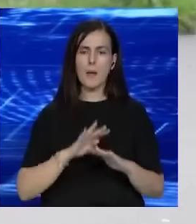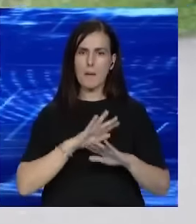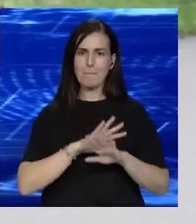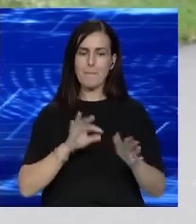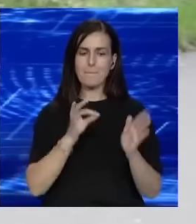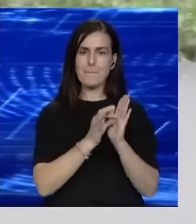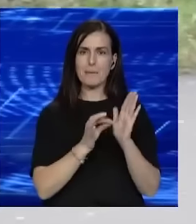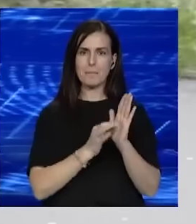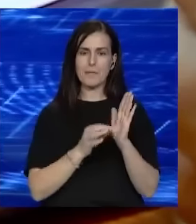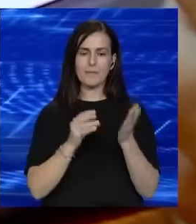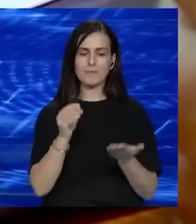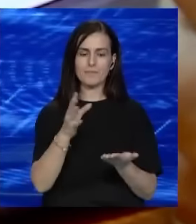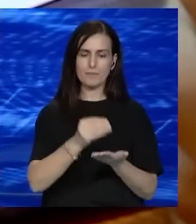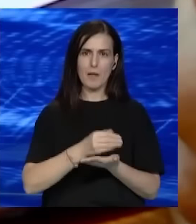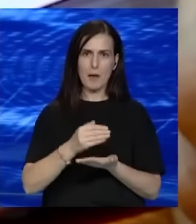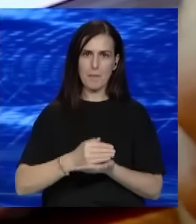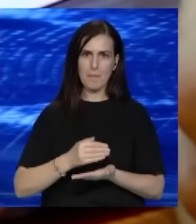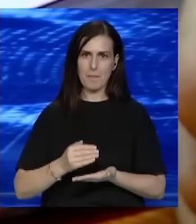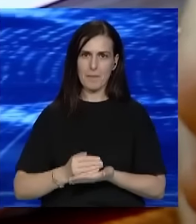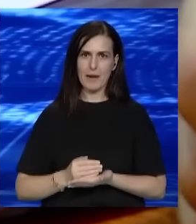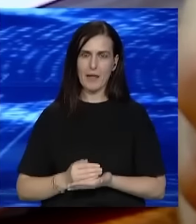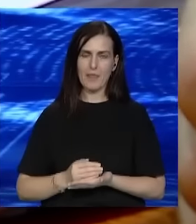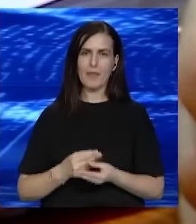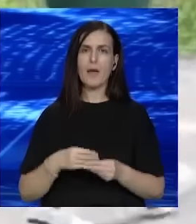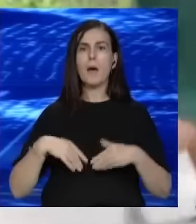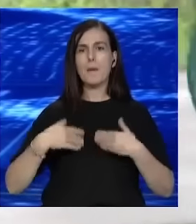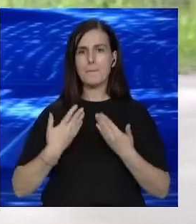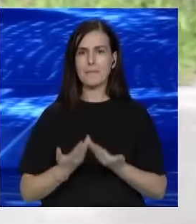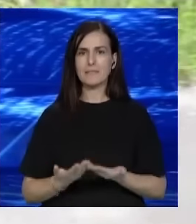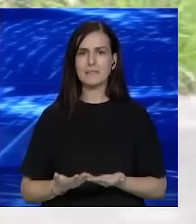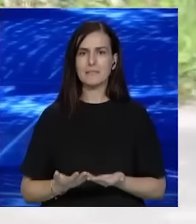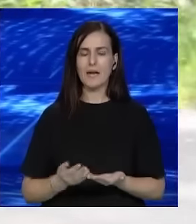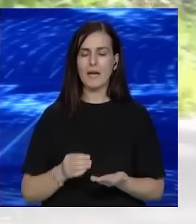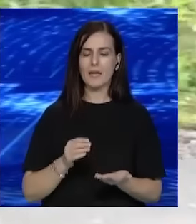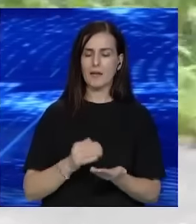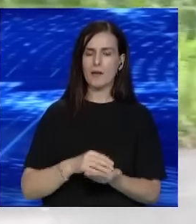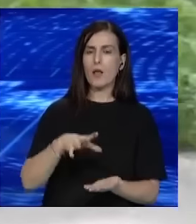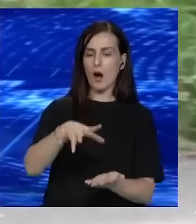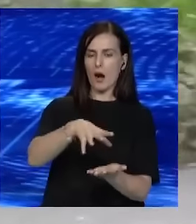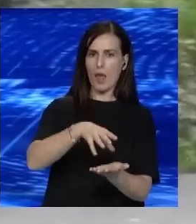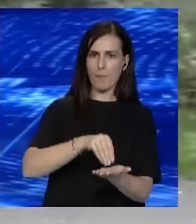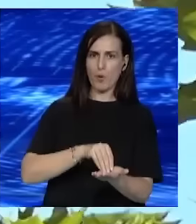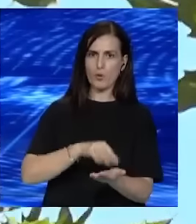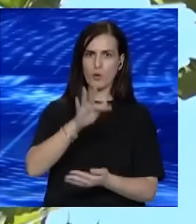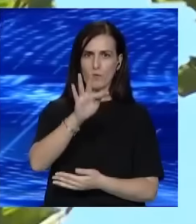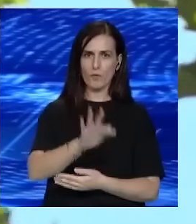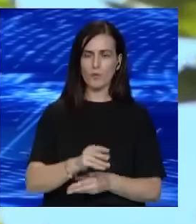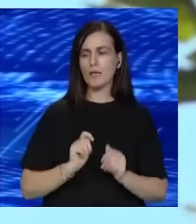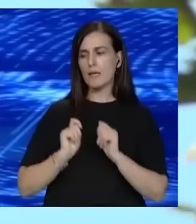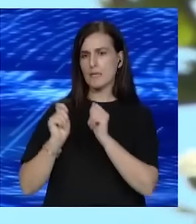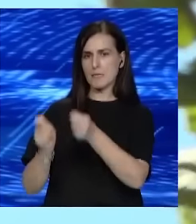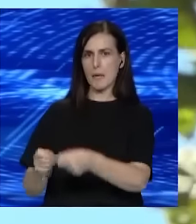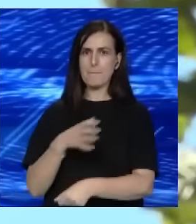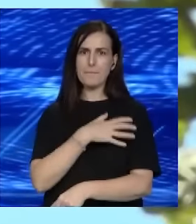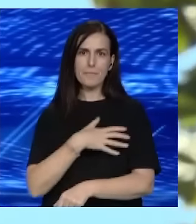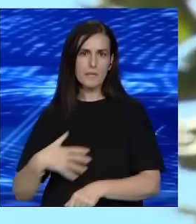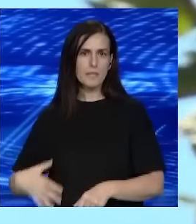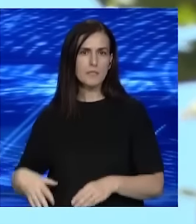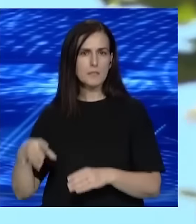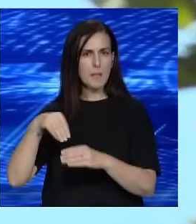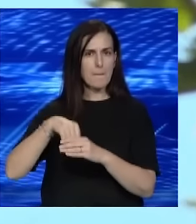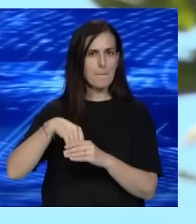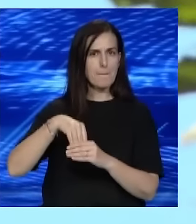me pikë, rezultatet i bëhen me dije kandidatëve në garë e më pas ato pasqyrohen në një raport përfundimtar i cili do t'i dorëzohet ministrit të